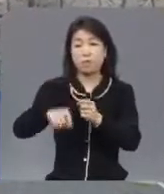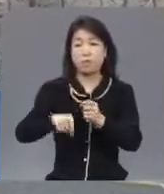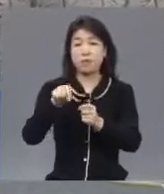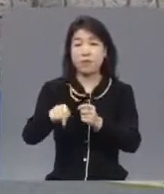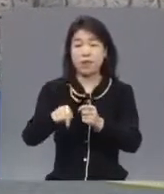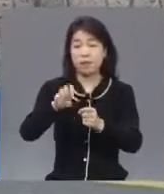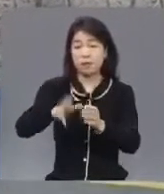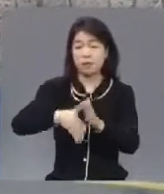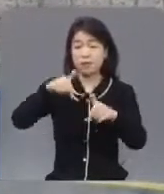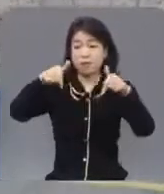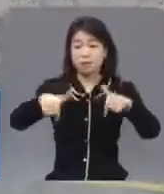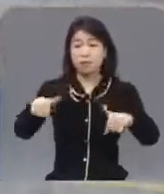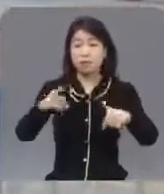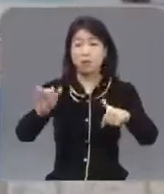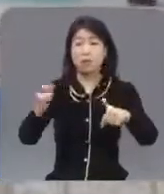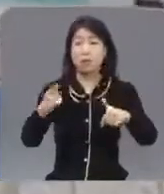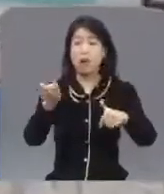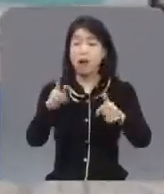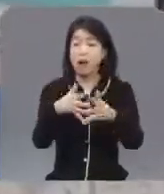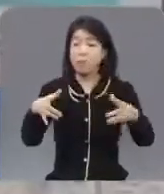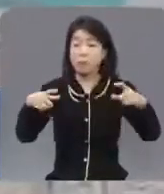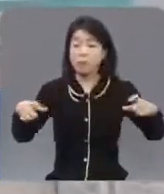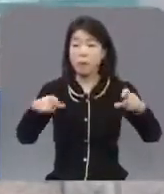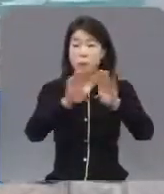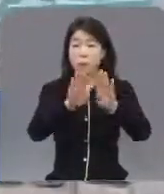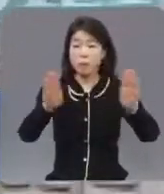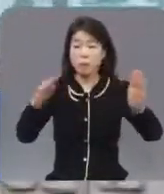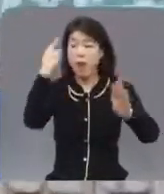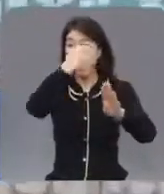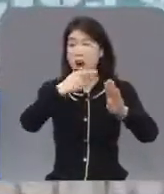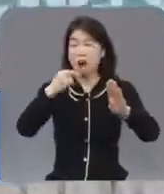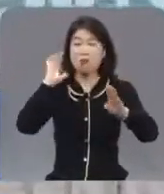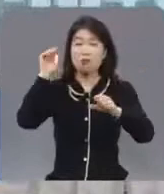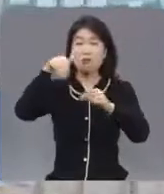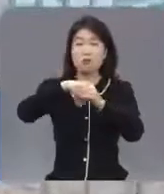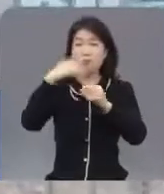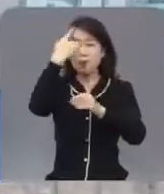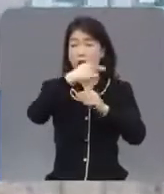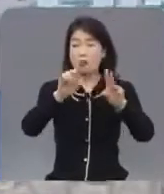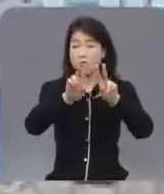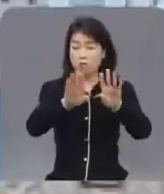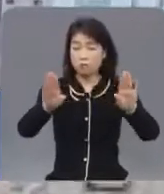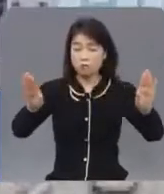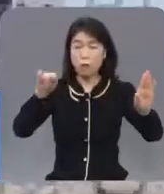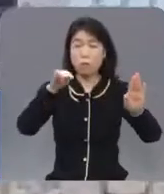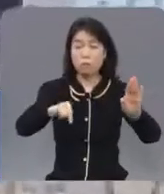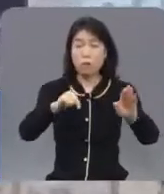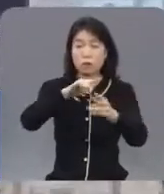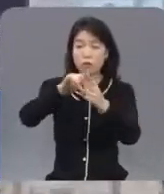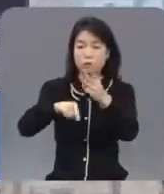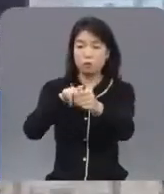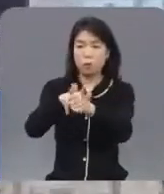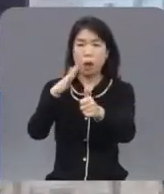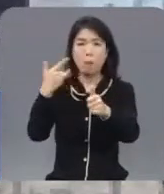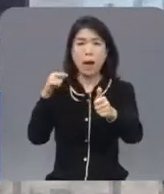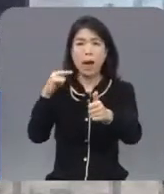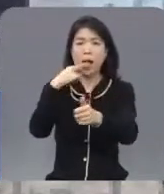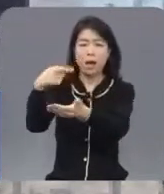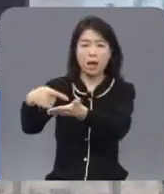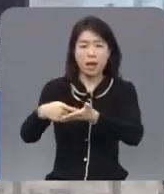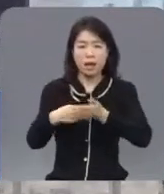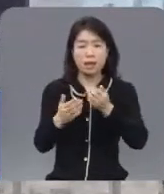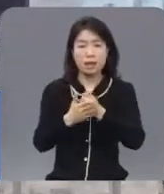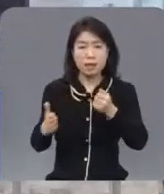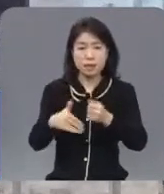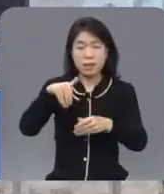관계시 서구 금호동 의한 아파트 단지의 부착된 대선 후보 선거 벽보 에서 윤석렬 후보가 파져 있다 는 신고를 바당